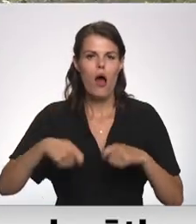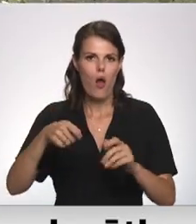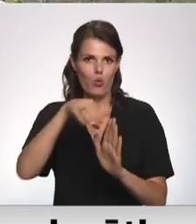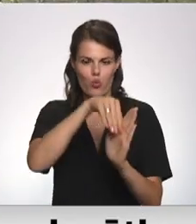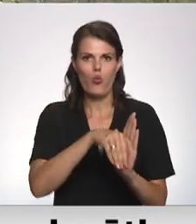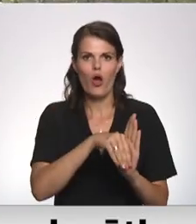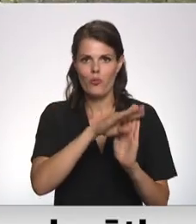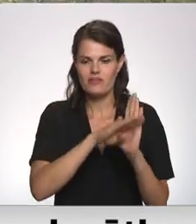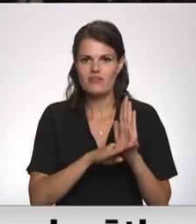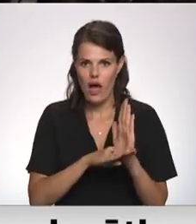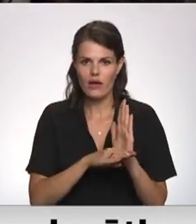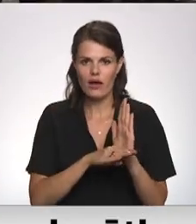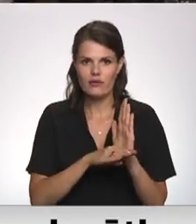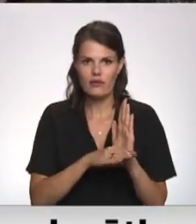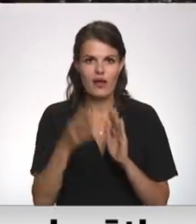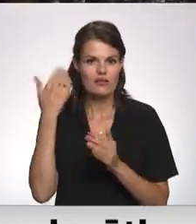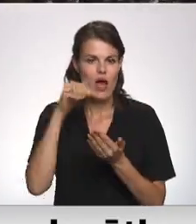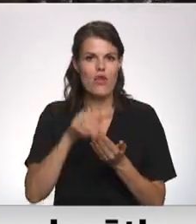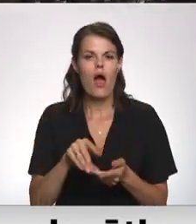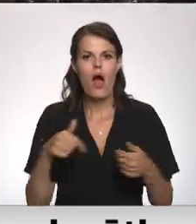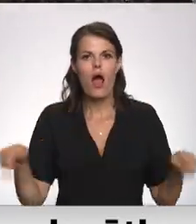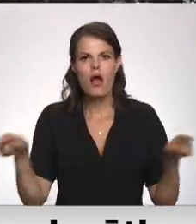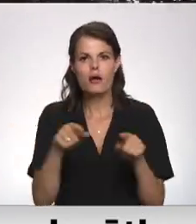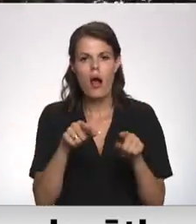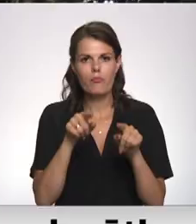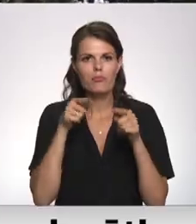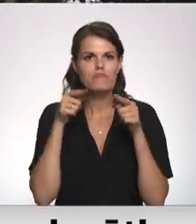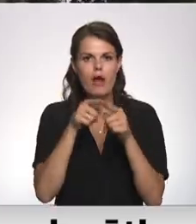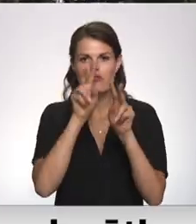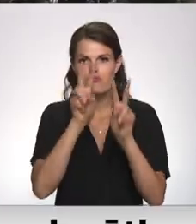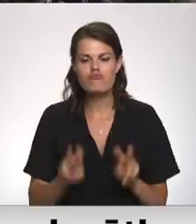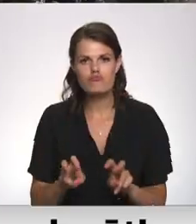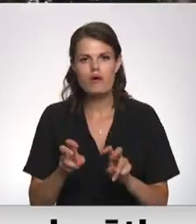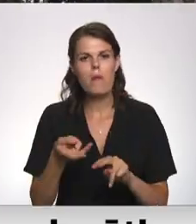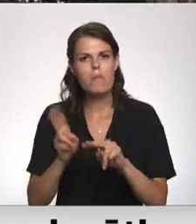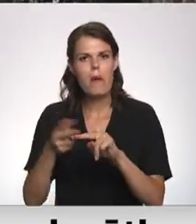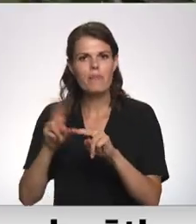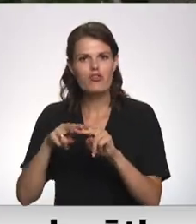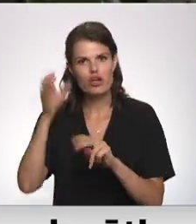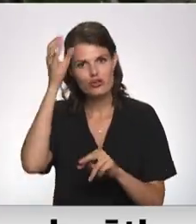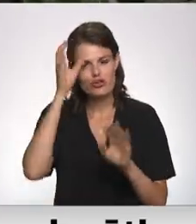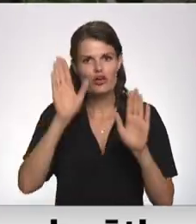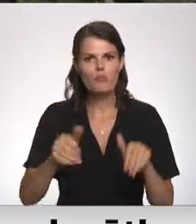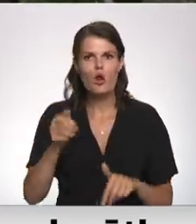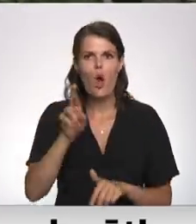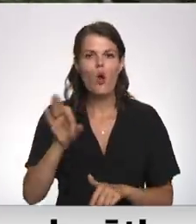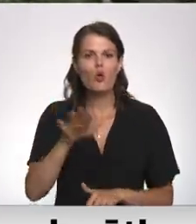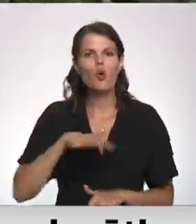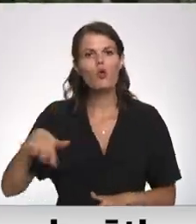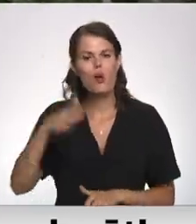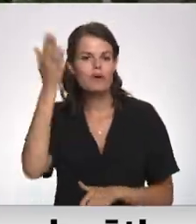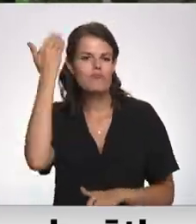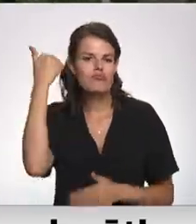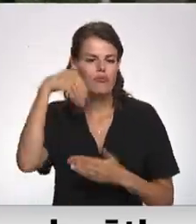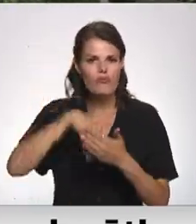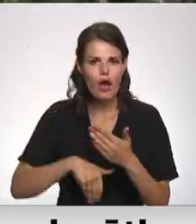nacionālajā sarakstā. Porāna senkapu ilgtermiņa izpētes mērķis ir papildināt priekšstats par Grobiņas un tās apkārtnes apdzīvotību